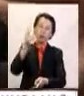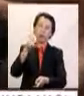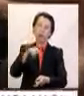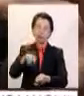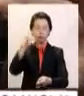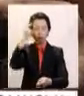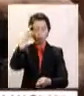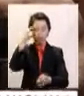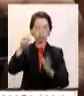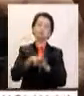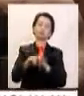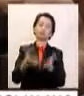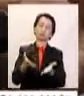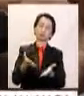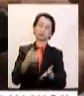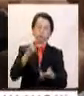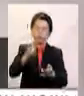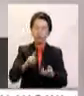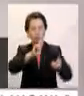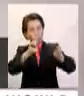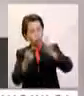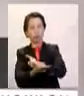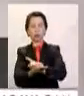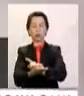persepsi yang kita mesti ubah.